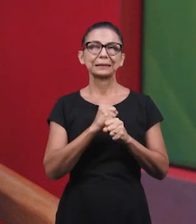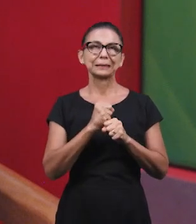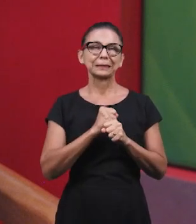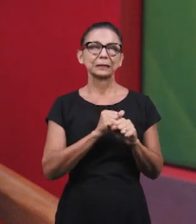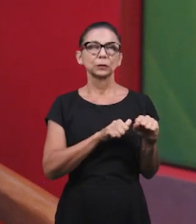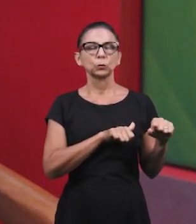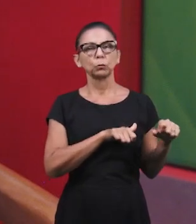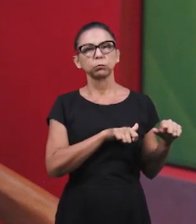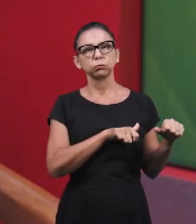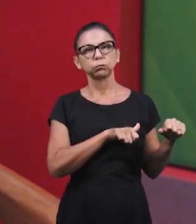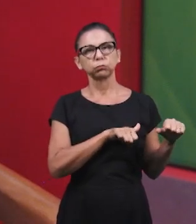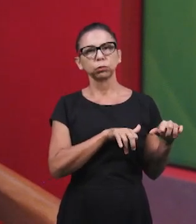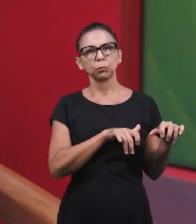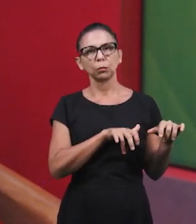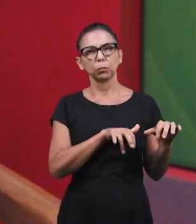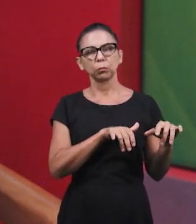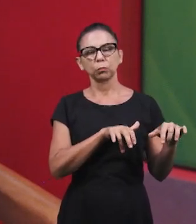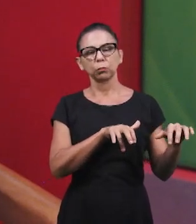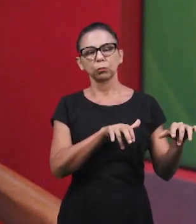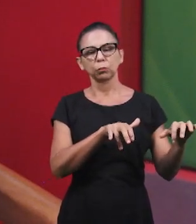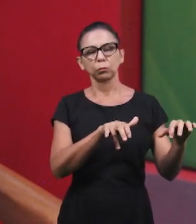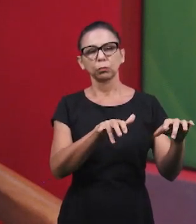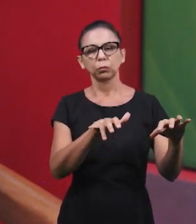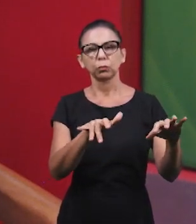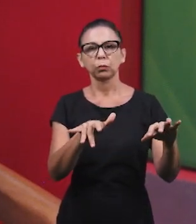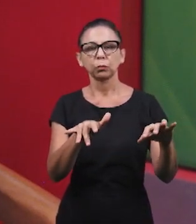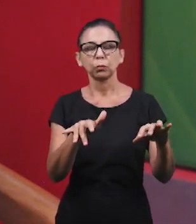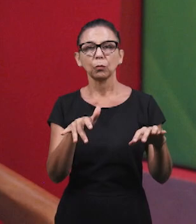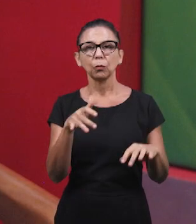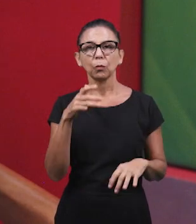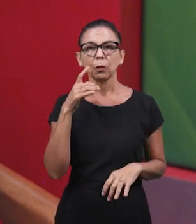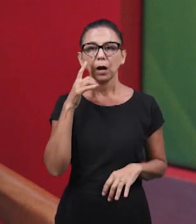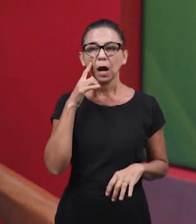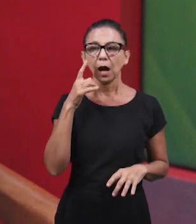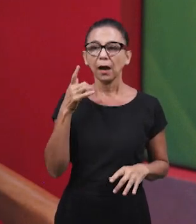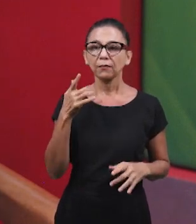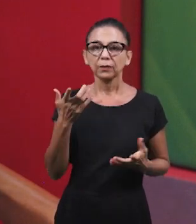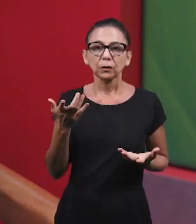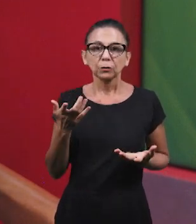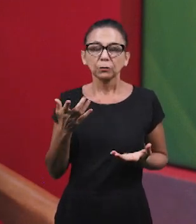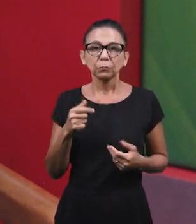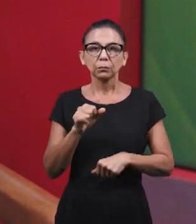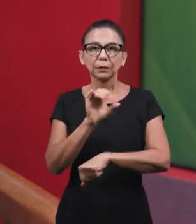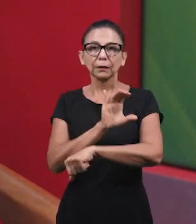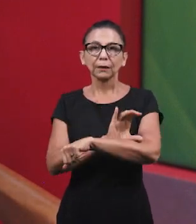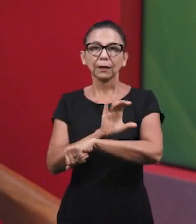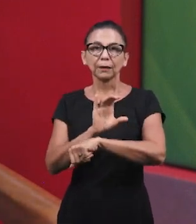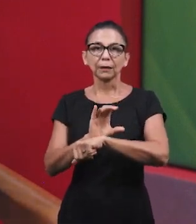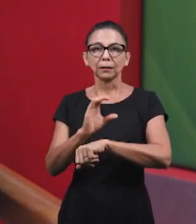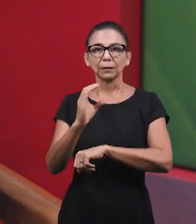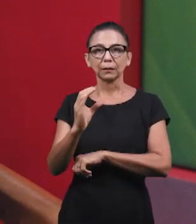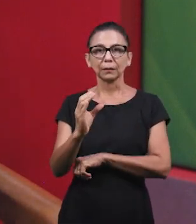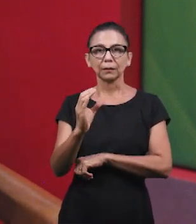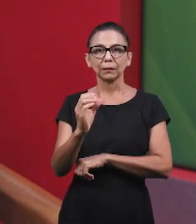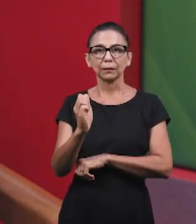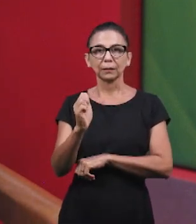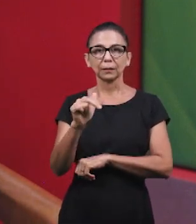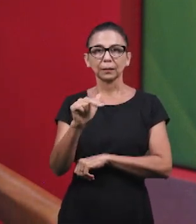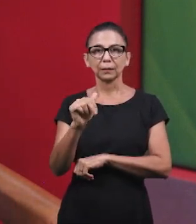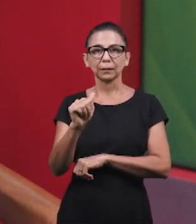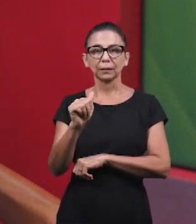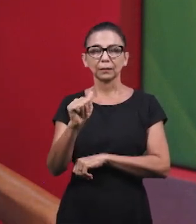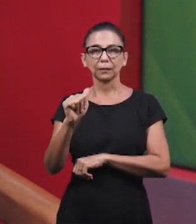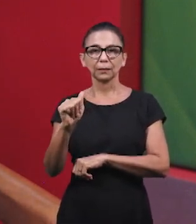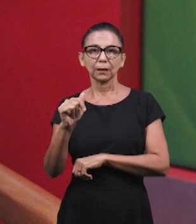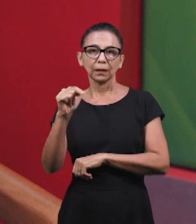maintenant ils étaient devant la terre promise. Et il y avait le fleuve traversé. Mais le